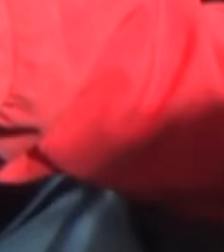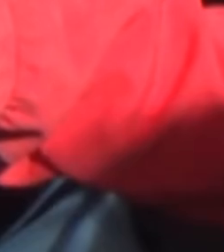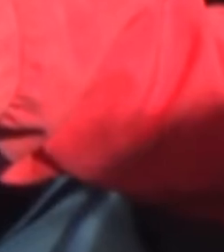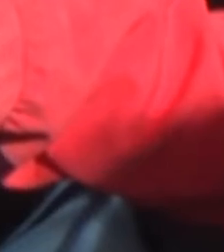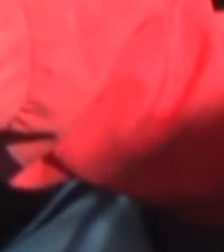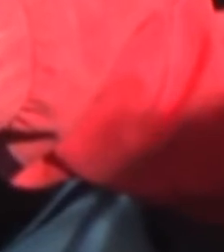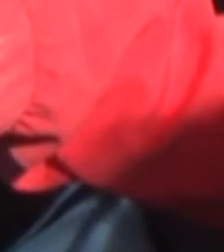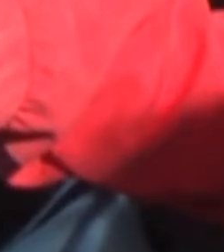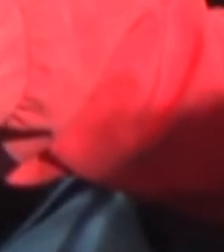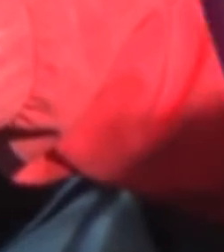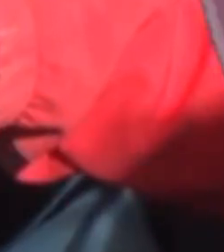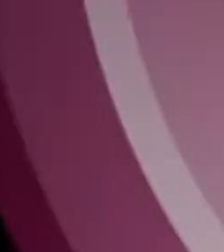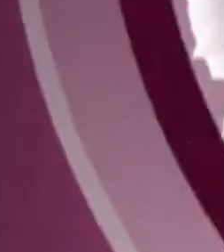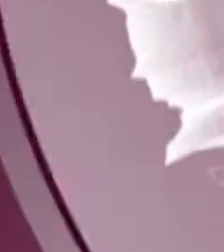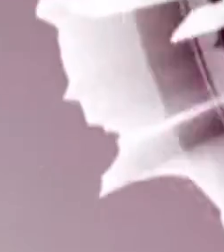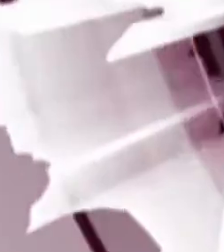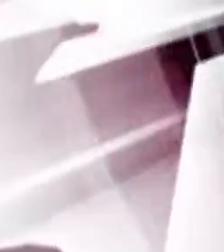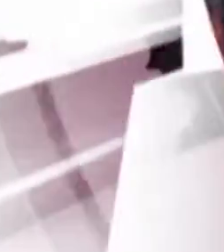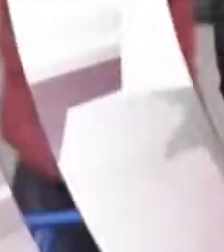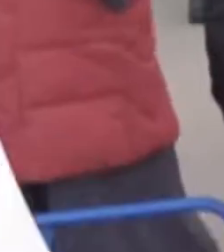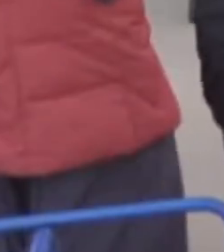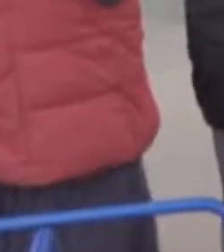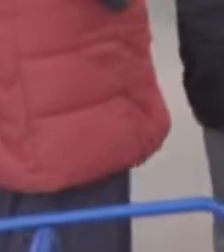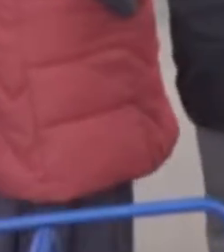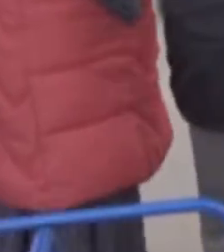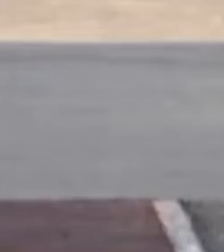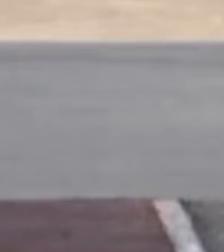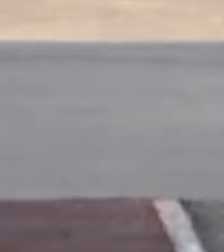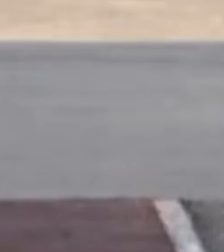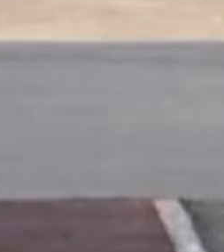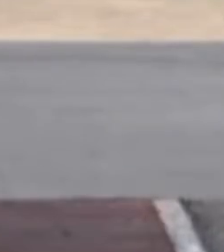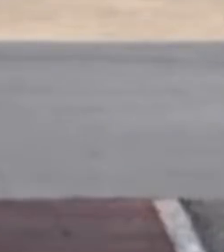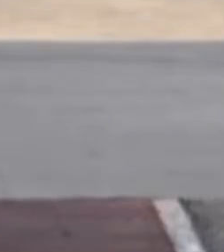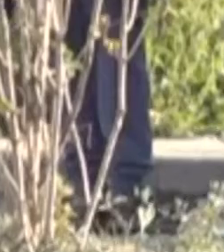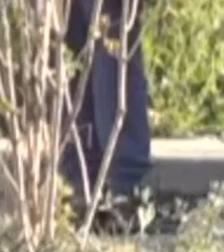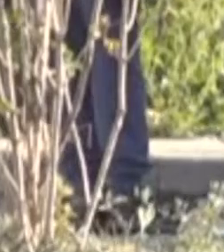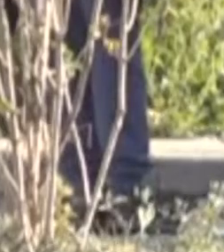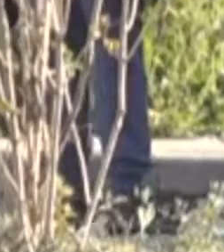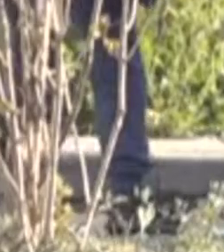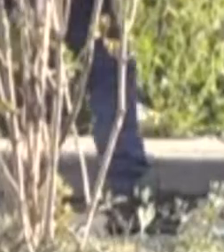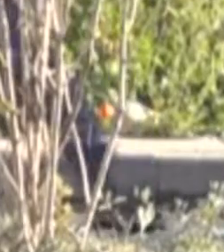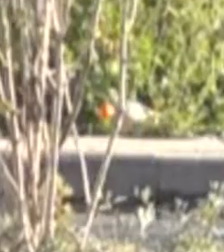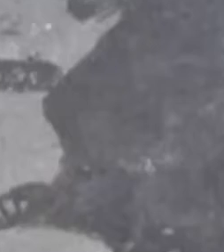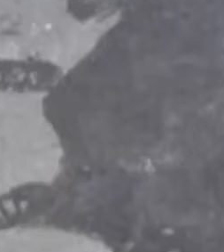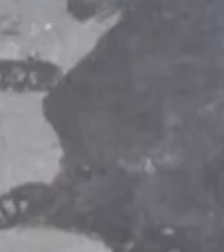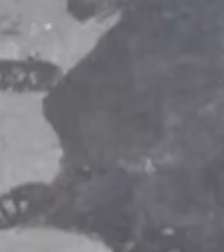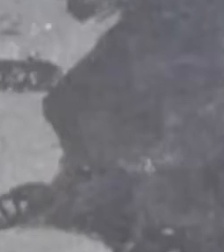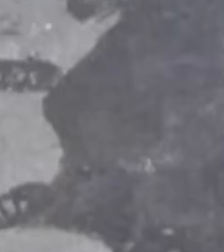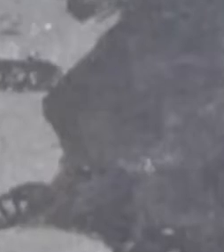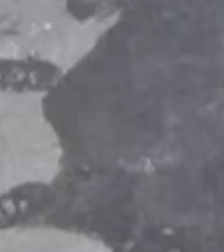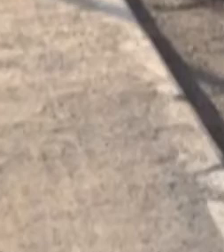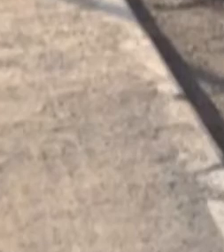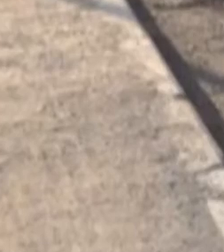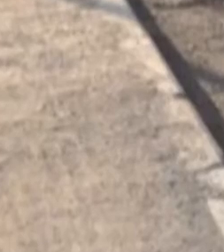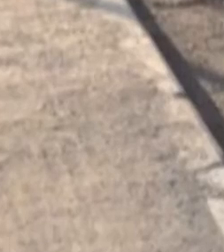через 2-3 года закончат. Жители нового ЖК на окраине Алматы бьют тревогу из-за отсутствия питьевой воды.